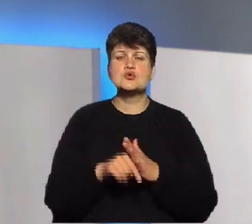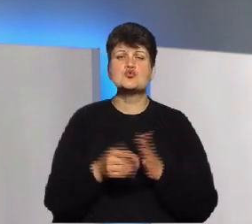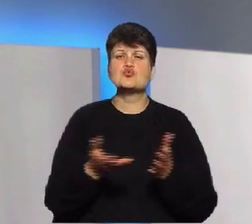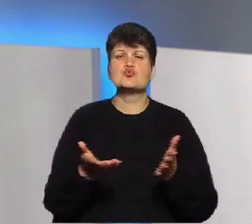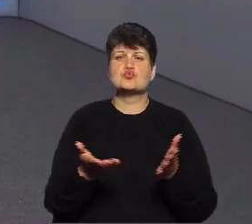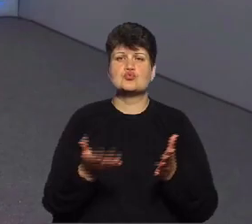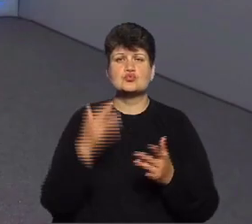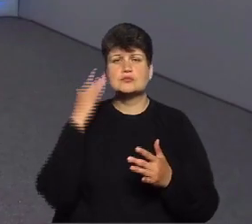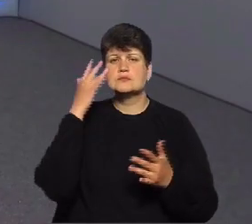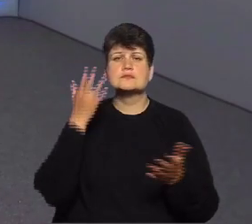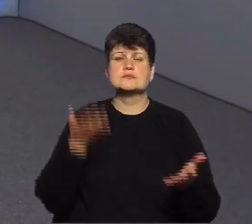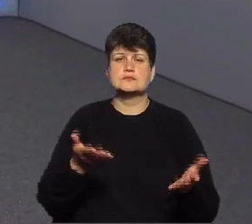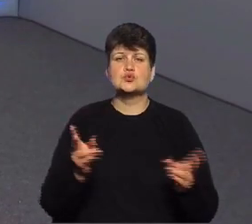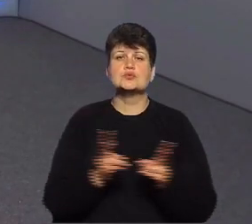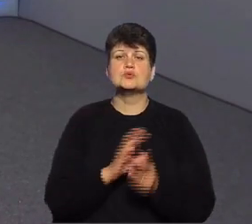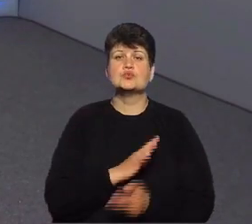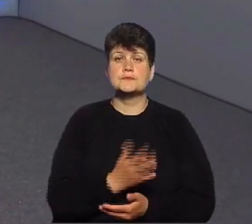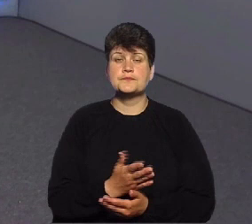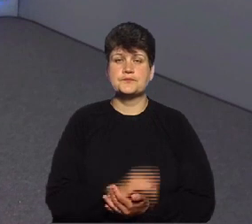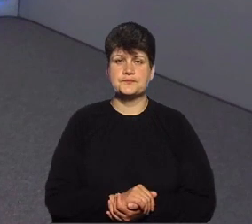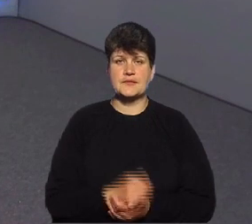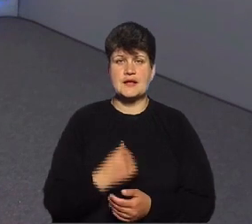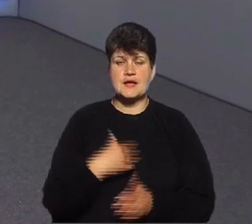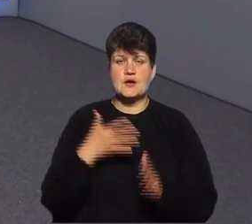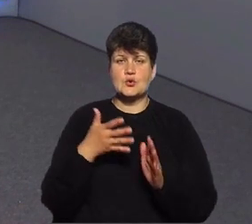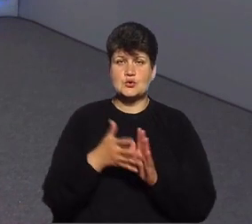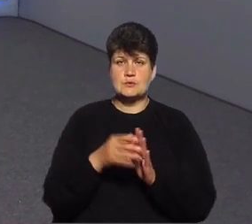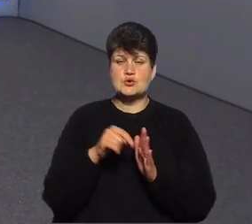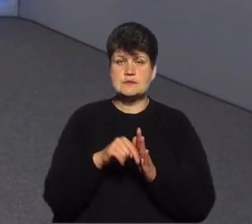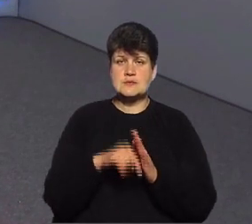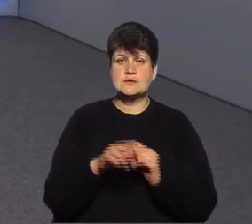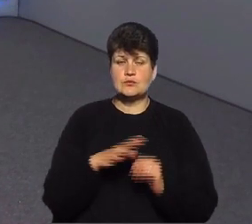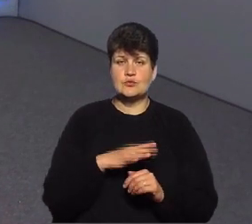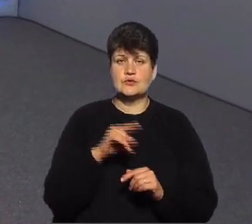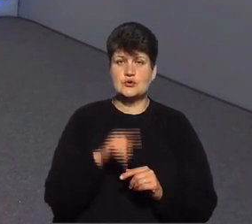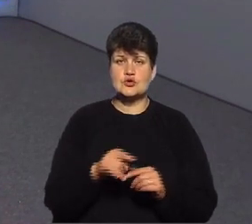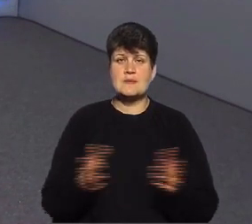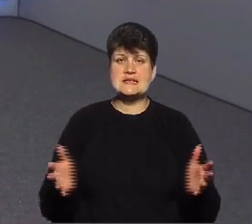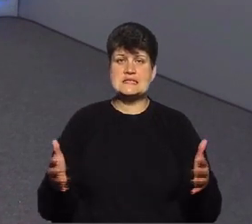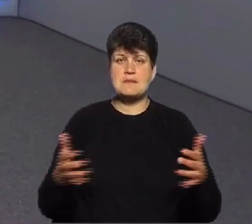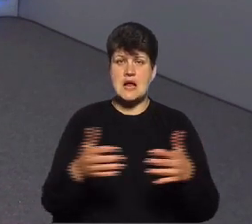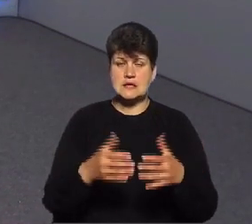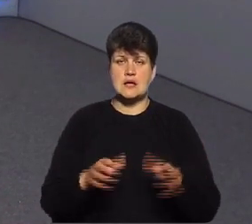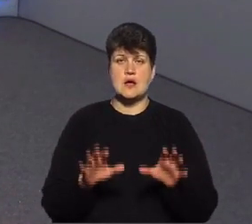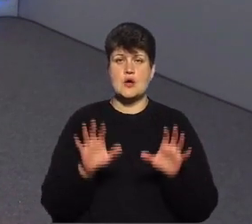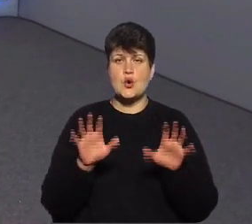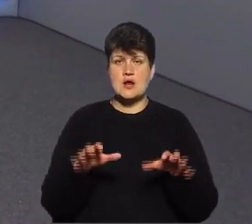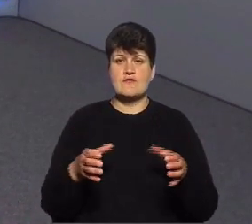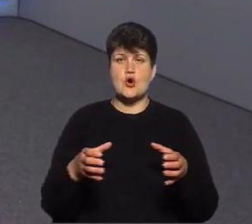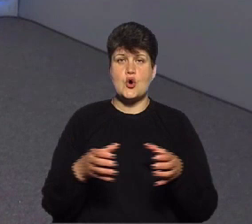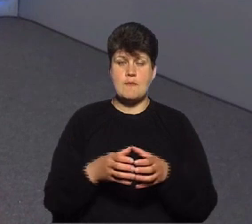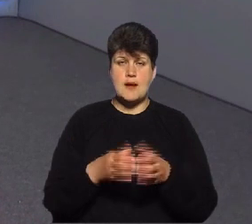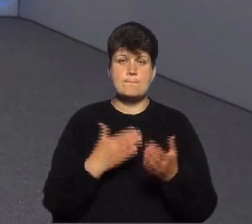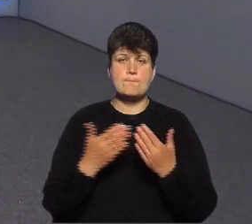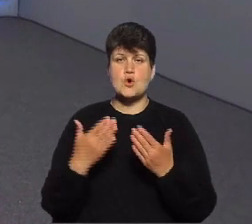була? Я так розумію, що зміст був у тому, щоб зібрати голів громад, поспілкуватися, тому що коли змінюються правила